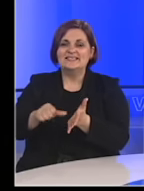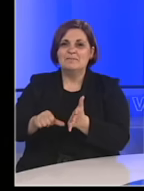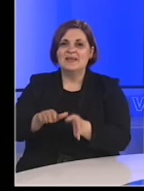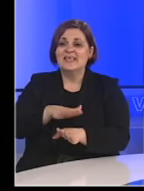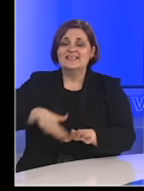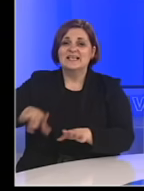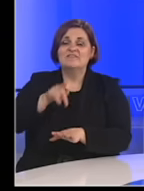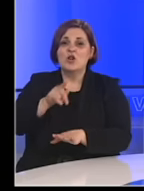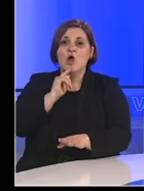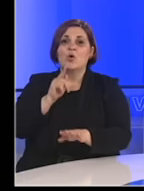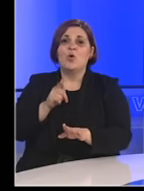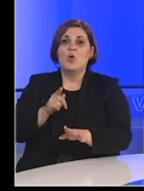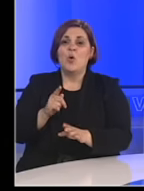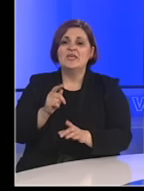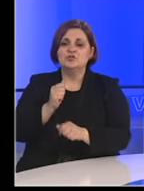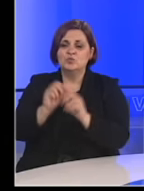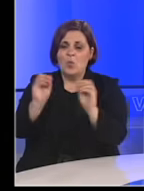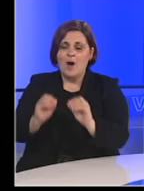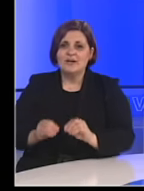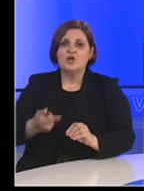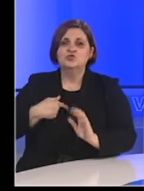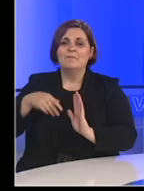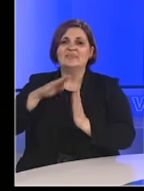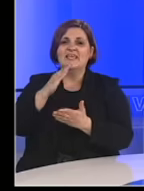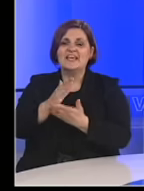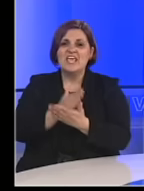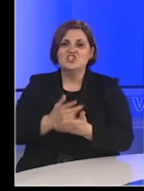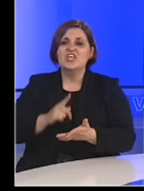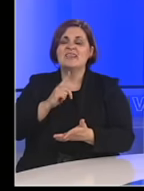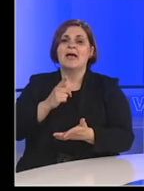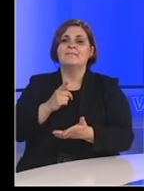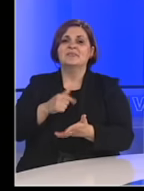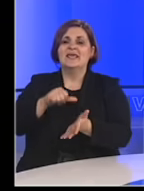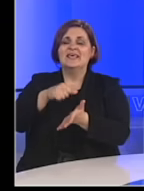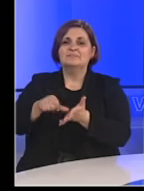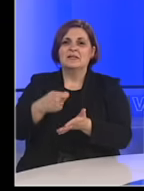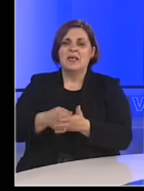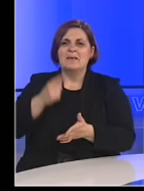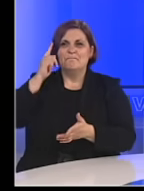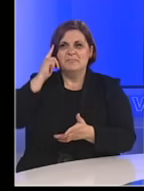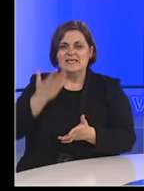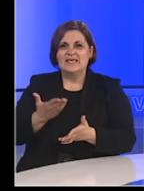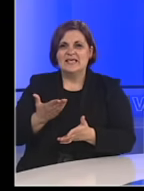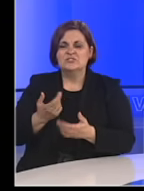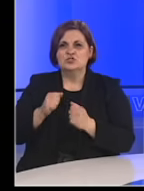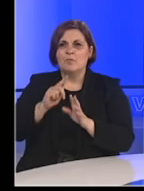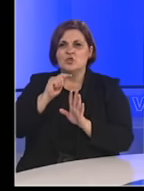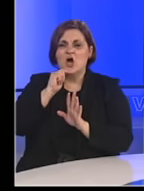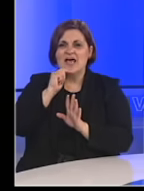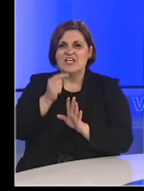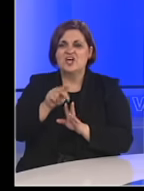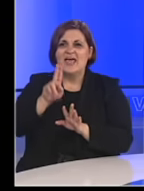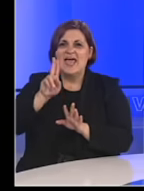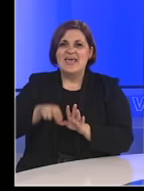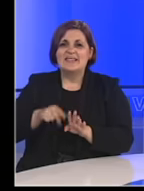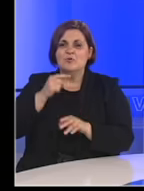apsolutno za sve ove koji su obrađeni, koji će dobiti rješenje, koji su dobili rješenja, isplati. Mislim da možemo i slobodno reći da